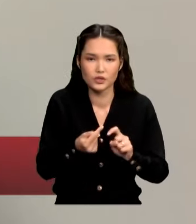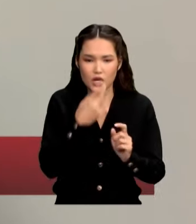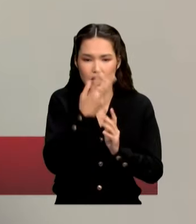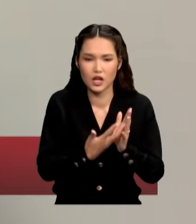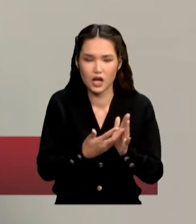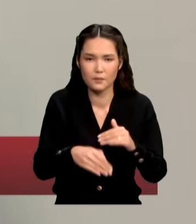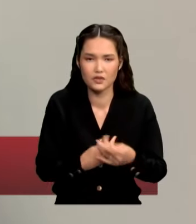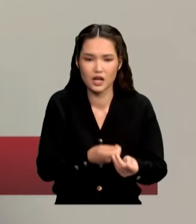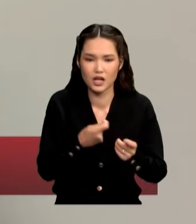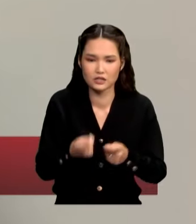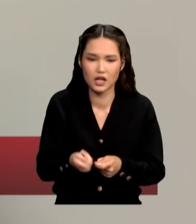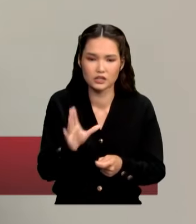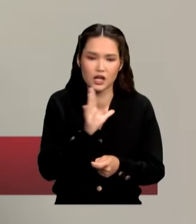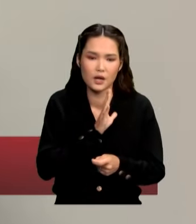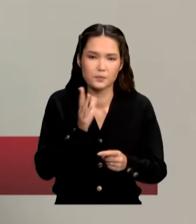жүзеге асырылады.